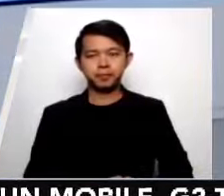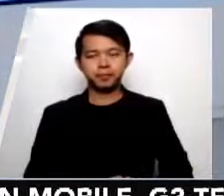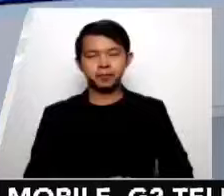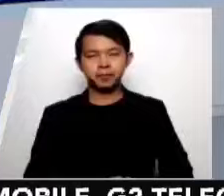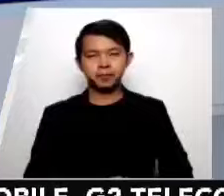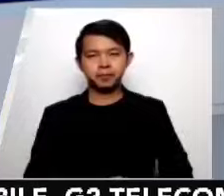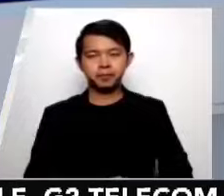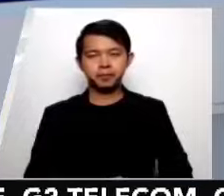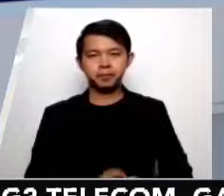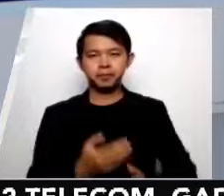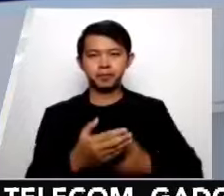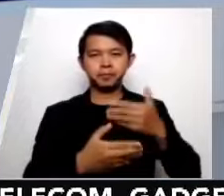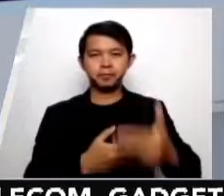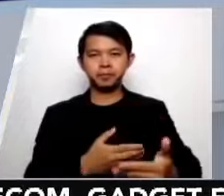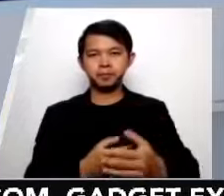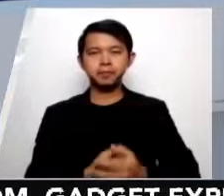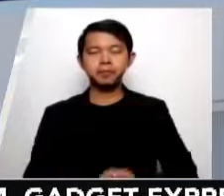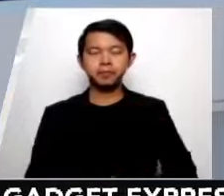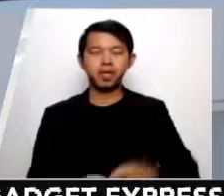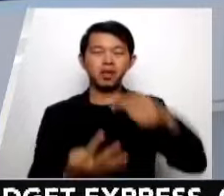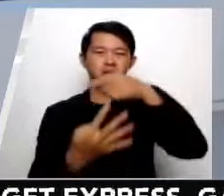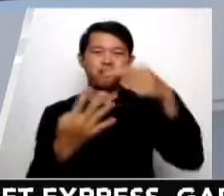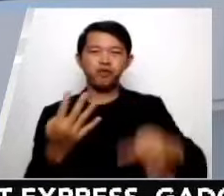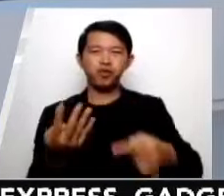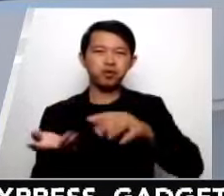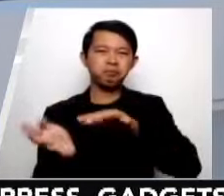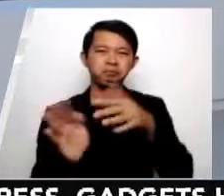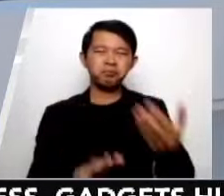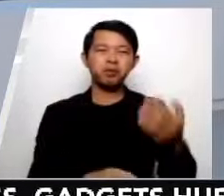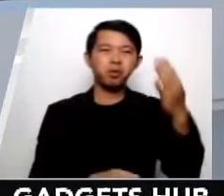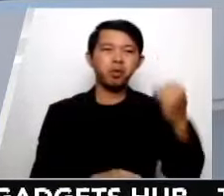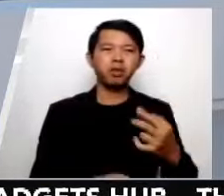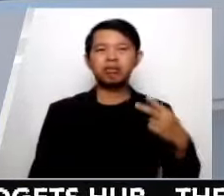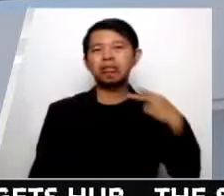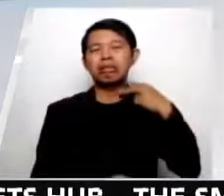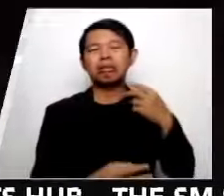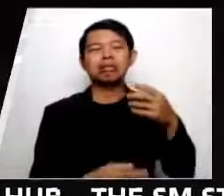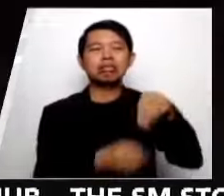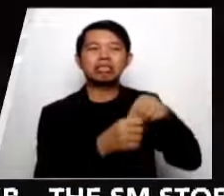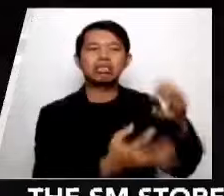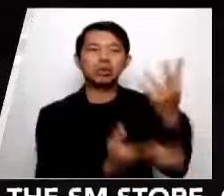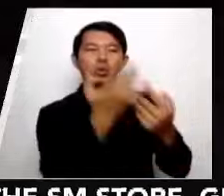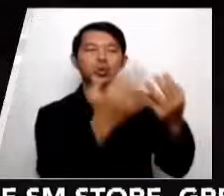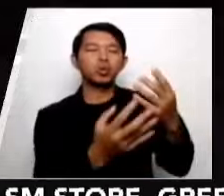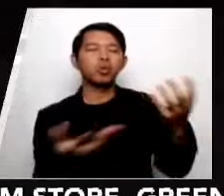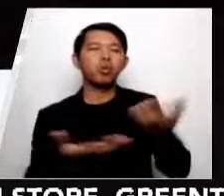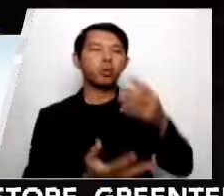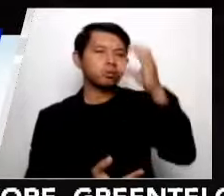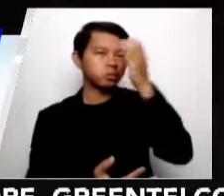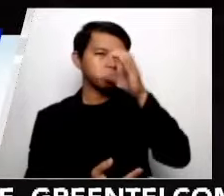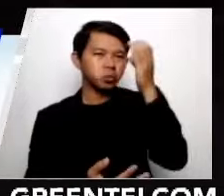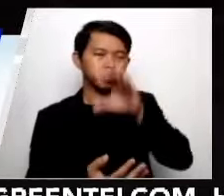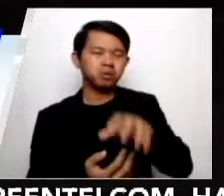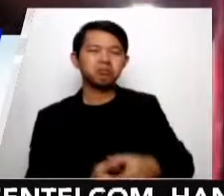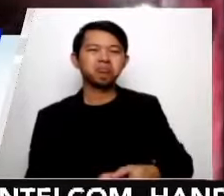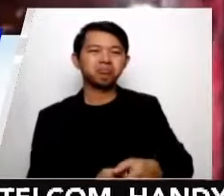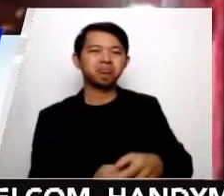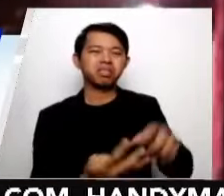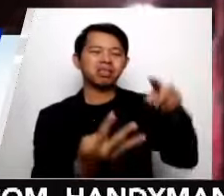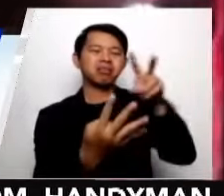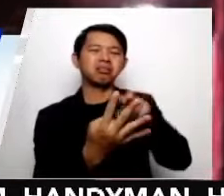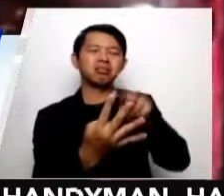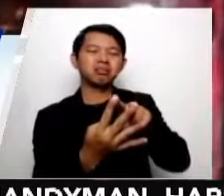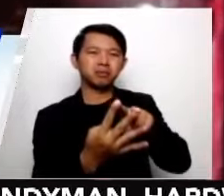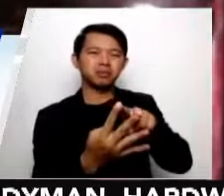Apat ang nasawi matapos matrap sa sunog sa Cebu City. Ang mga biktima, mag-asawa at dalawa nilang menor de edad na